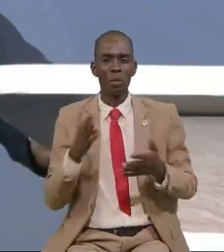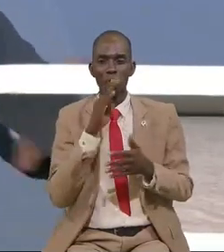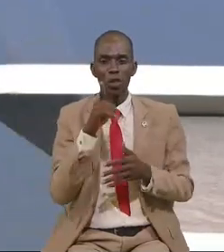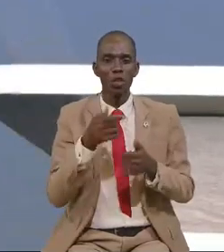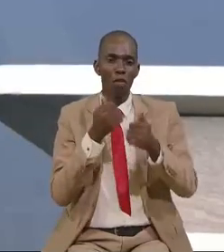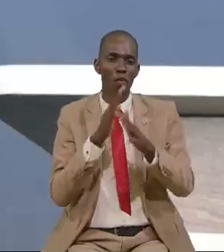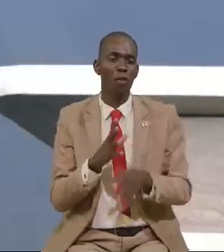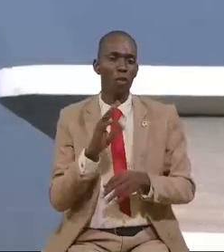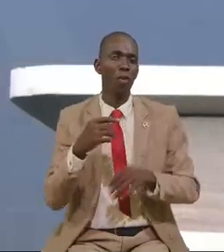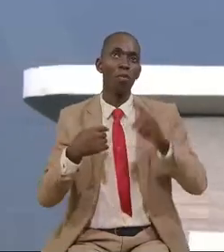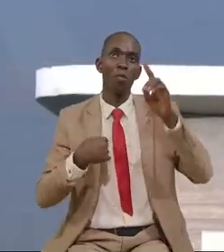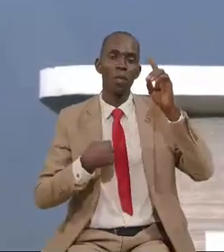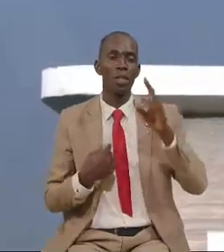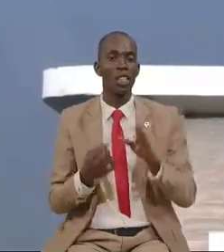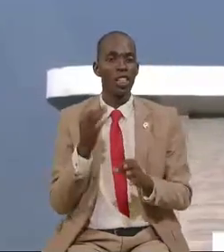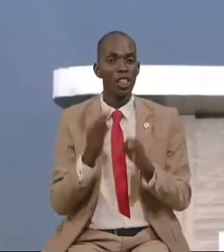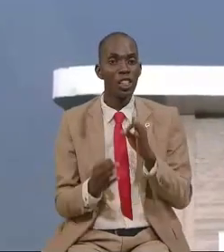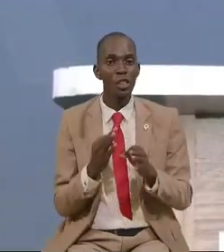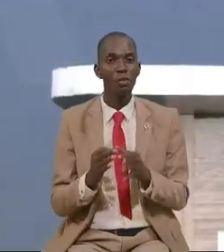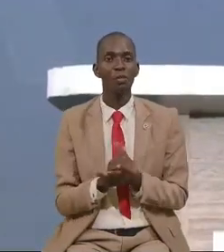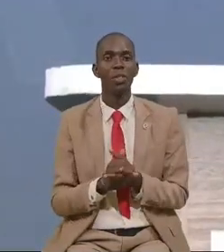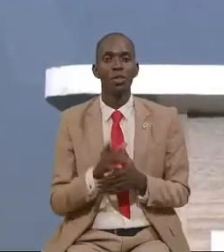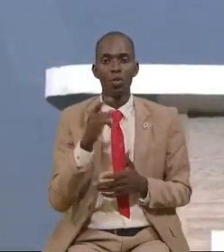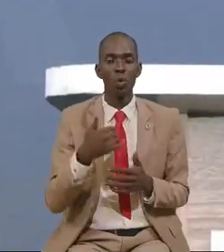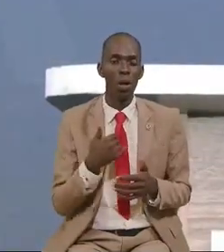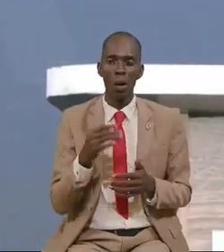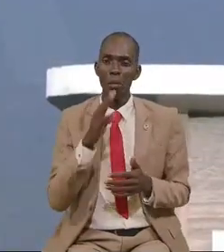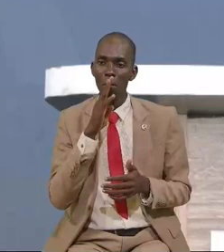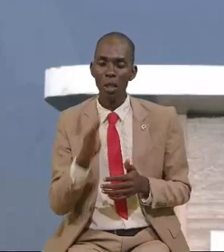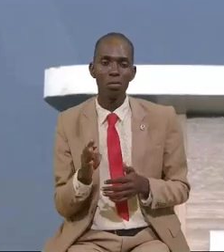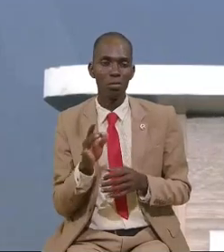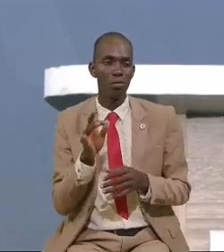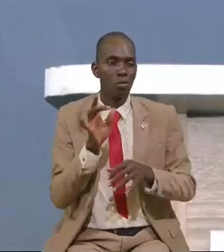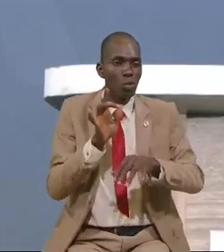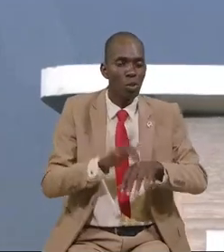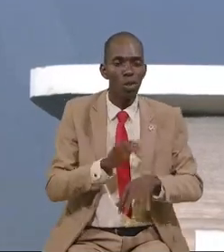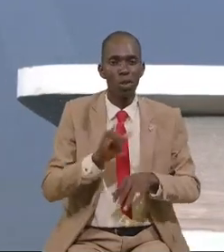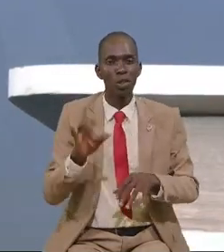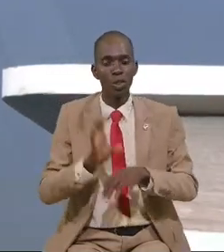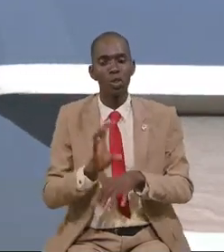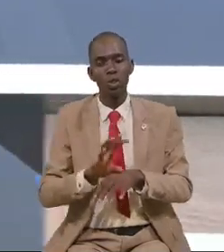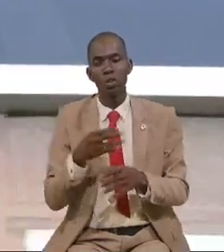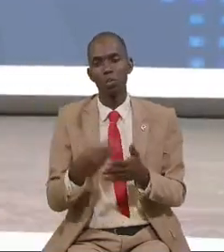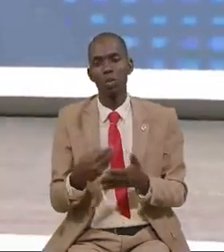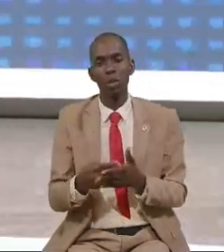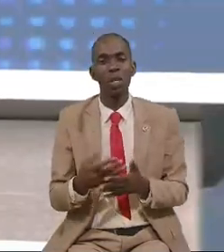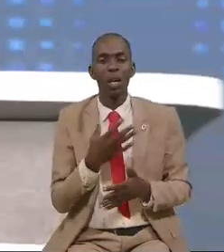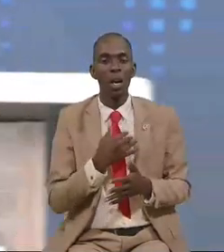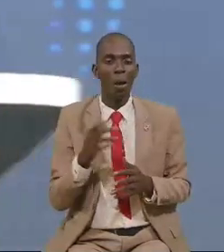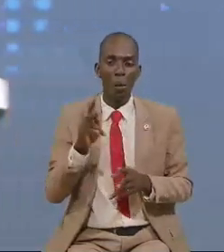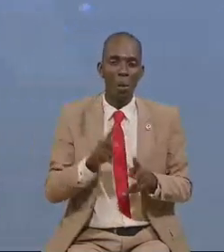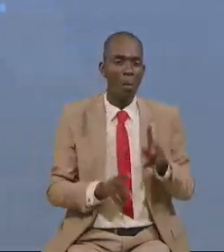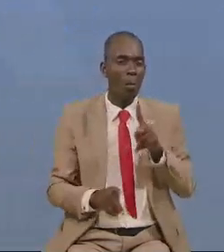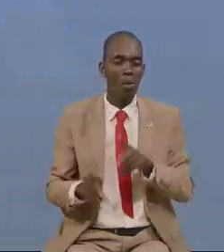il ne peut pas dire soyez mes imitateurs. S'il s'amusait avec l'argent de l'église et les